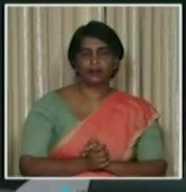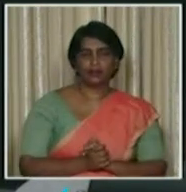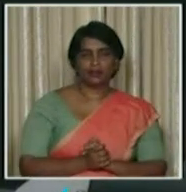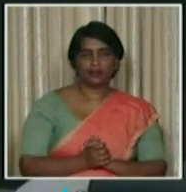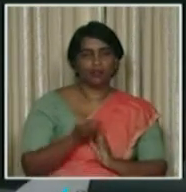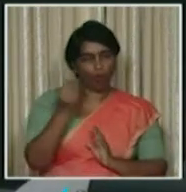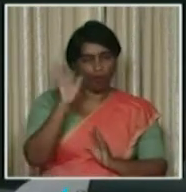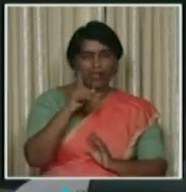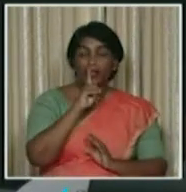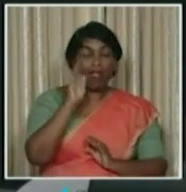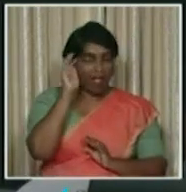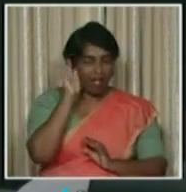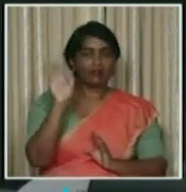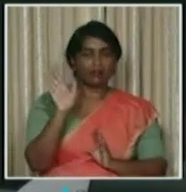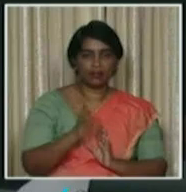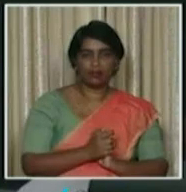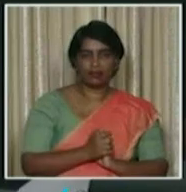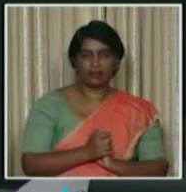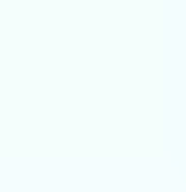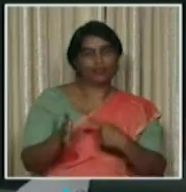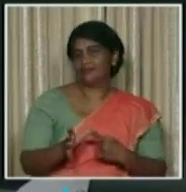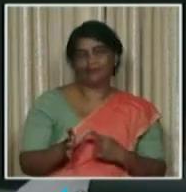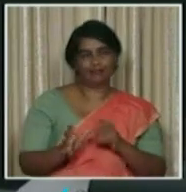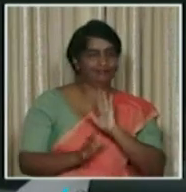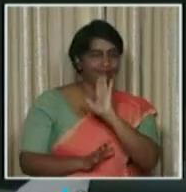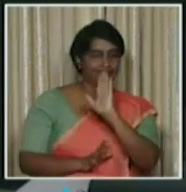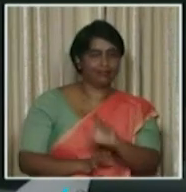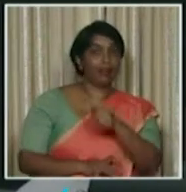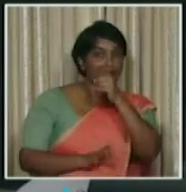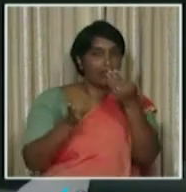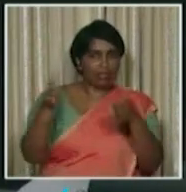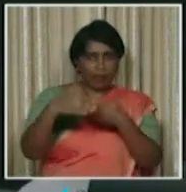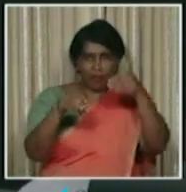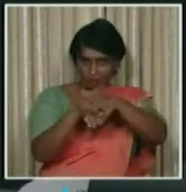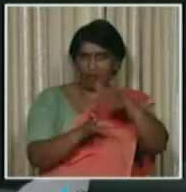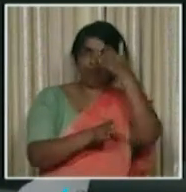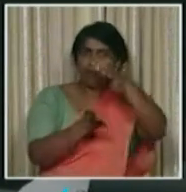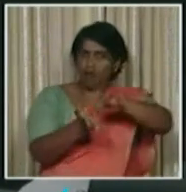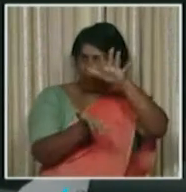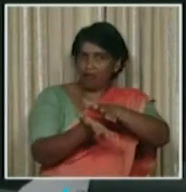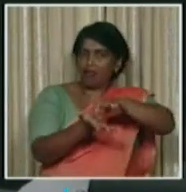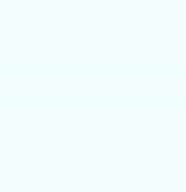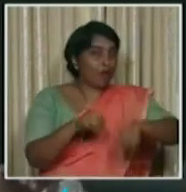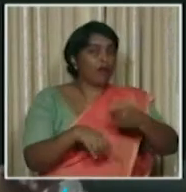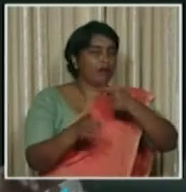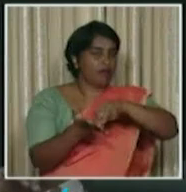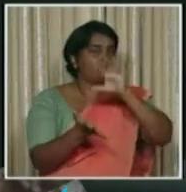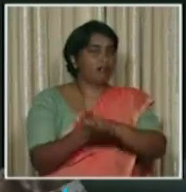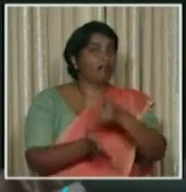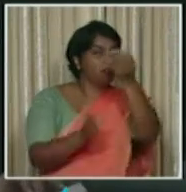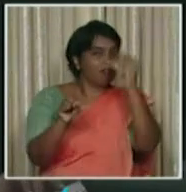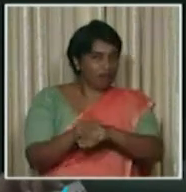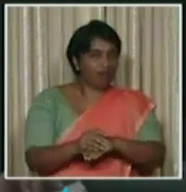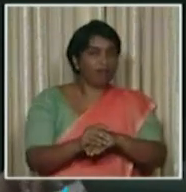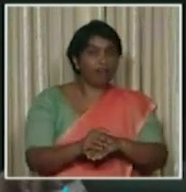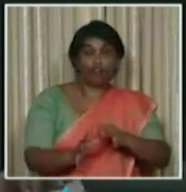පොඩ්ඩක් ඉන්නකෝ කියන දේ අහගන්නකෝ. ඔබතුමාට උත්තරේ දෙන්න මං සූදානම් නැහැ. ඔබතුමාලා හිටපු කැබිනට් මණ්ඩලය ගත්ත තීන්දුව තමයි මේලට බංකොලොත් කරේ. ඔබතුමාලා මේ